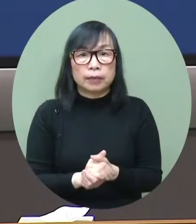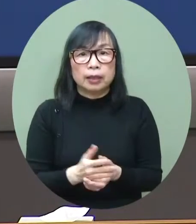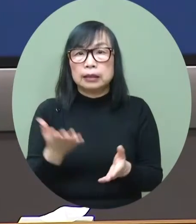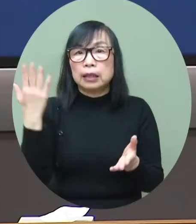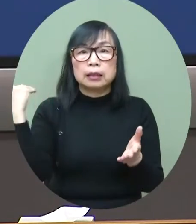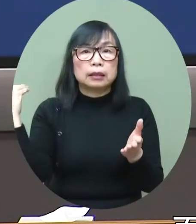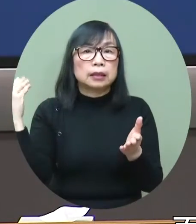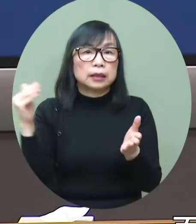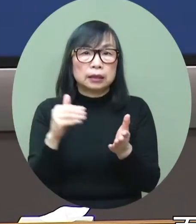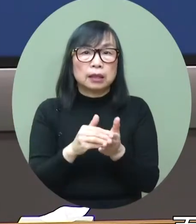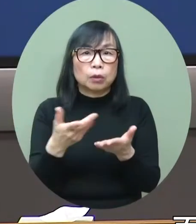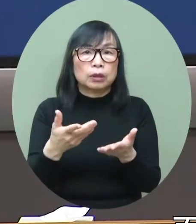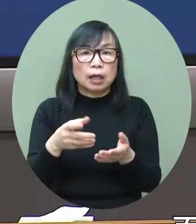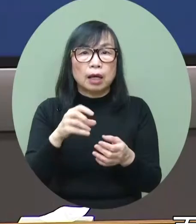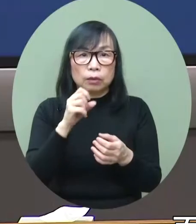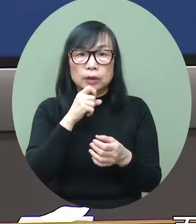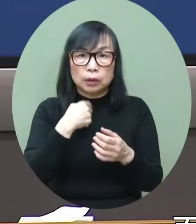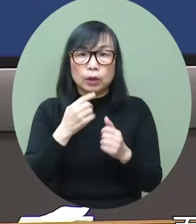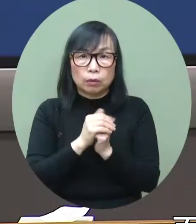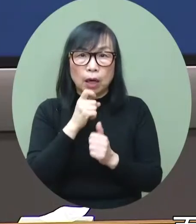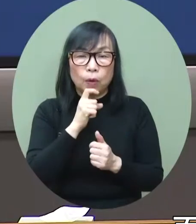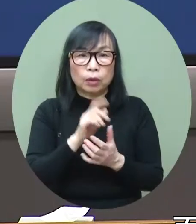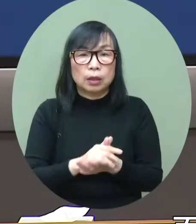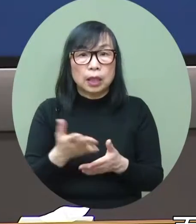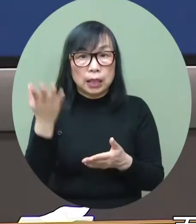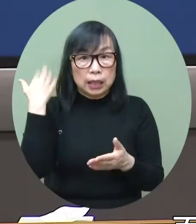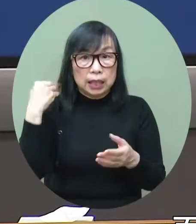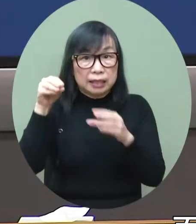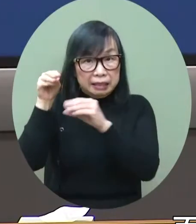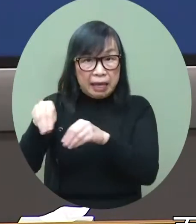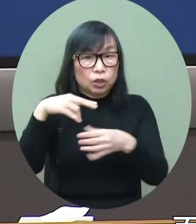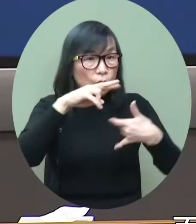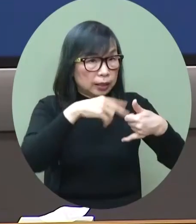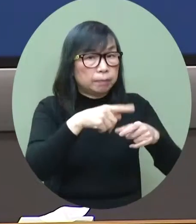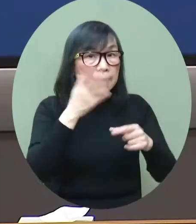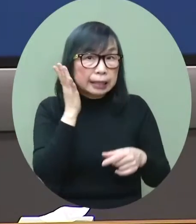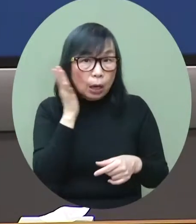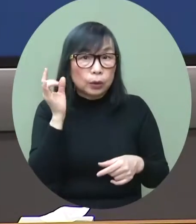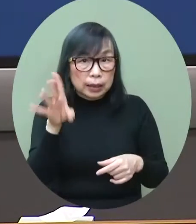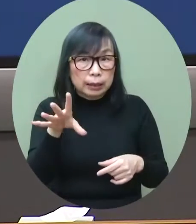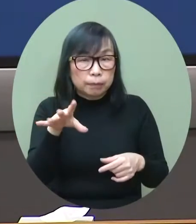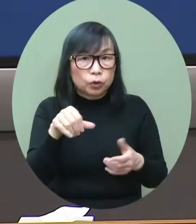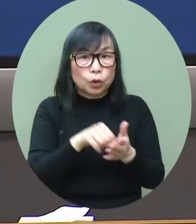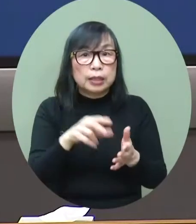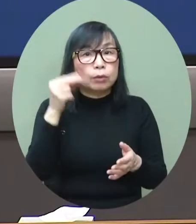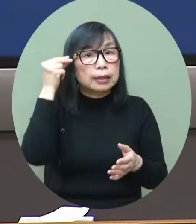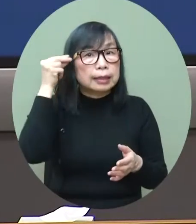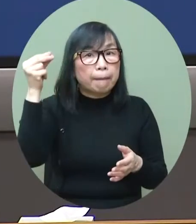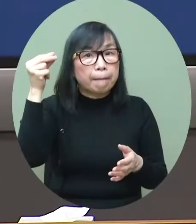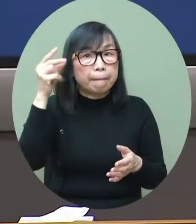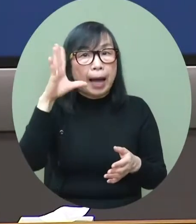有呢個要求嘅，而且咧係預先訂咗一間檢疫嘅酒店，係至少7晚